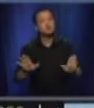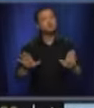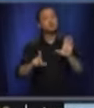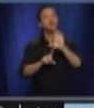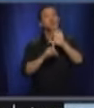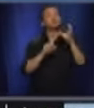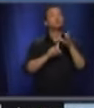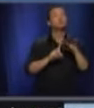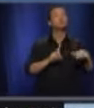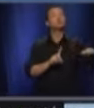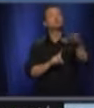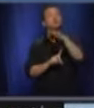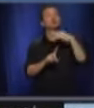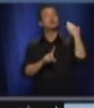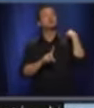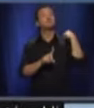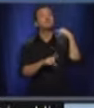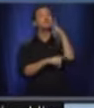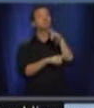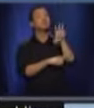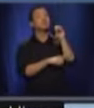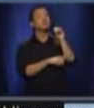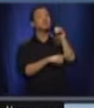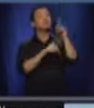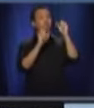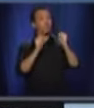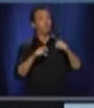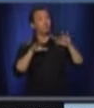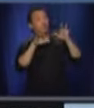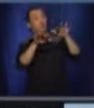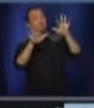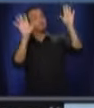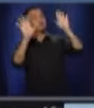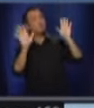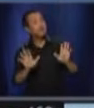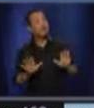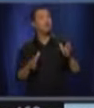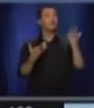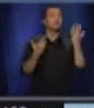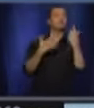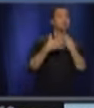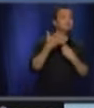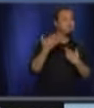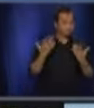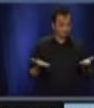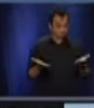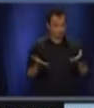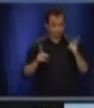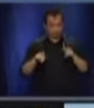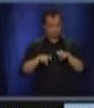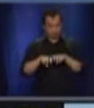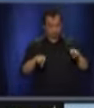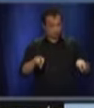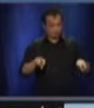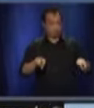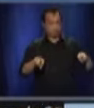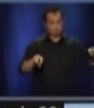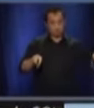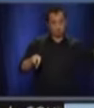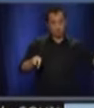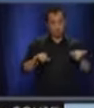à 250, c'était pour les salles de spectacle. Un peu comme ici, parce que les gens sont assis, il y a un contrôle,